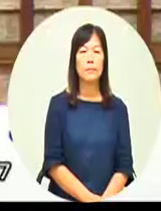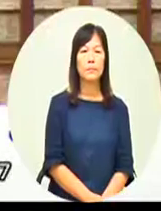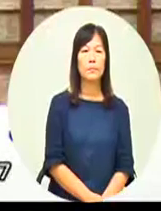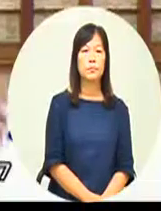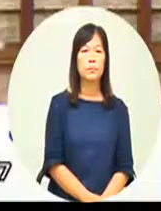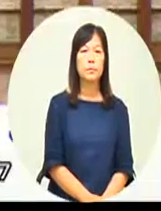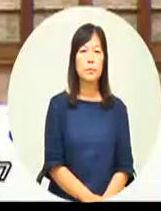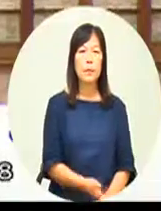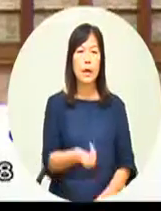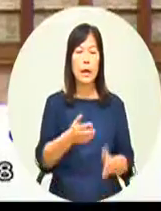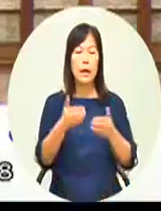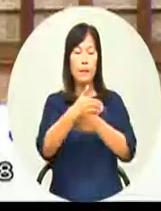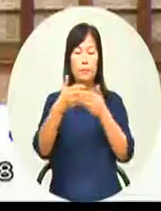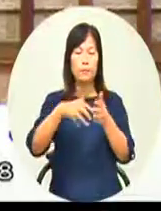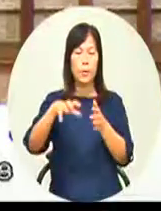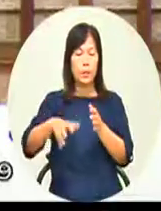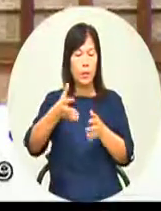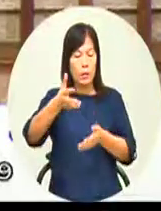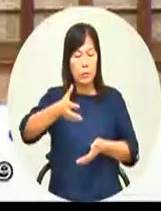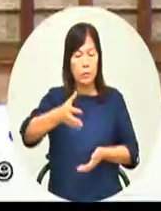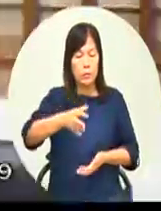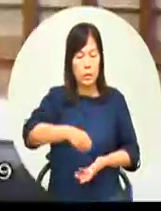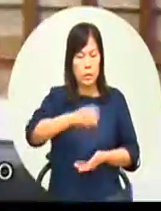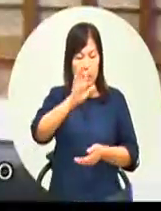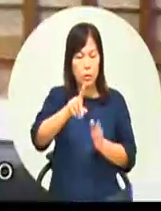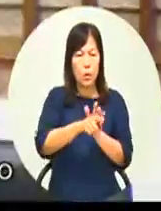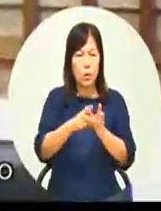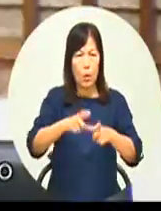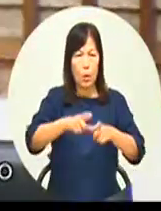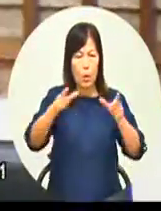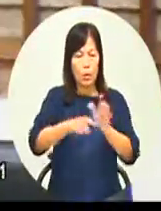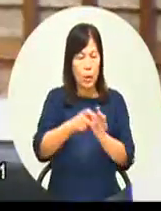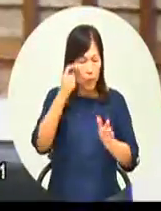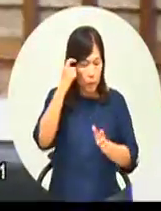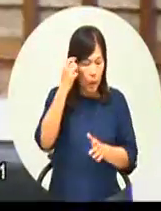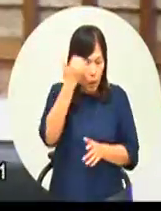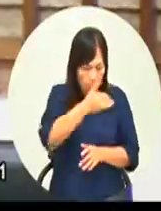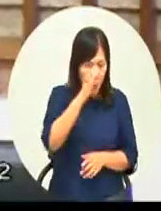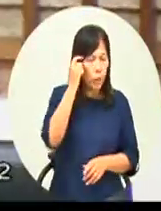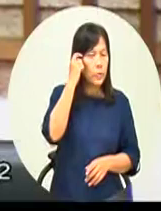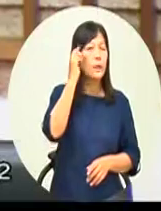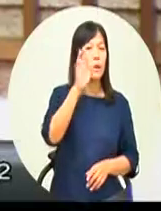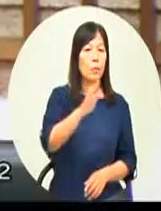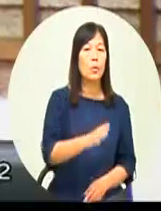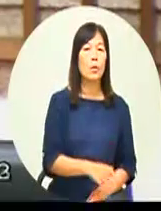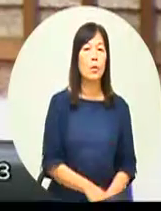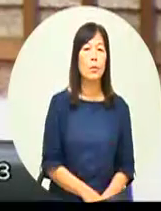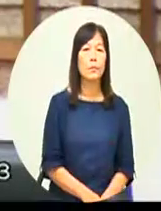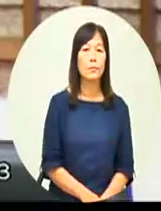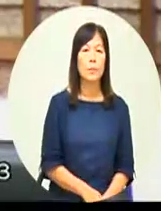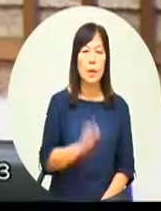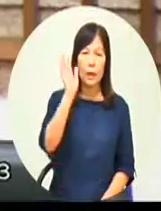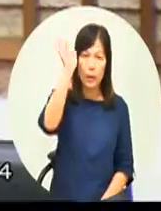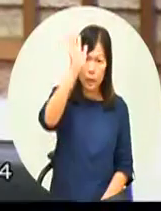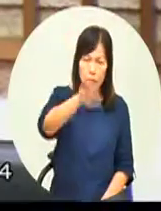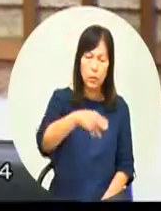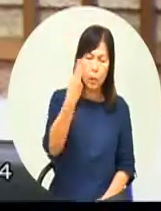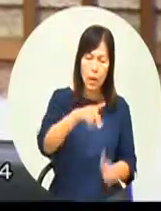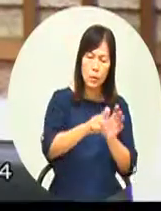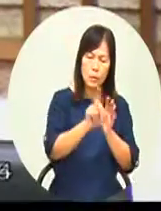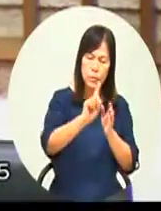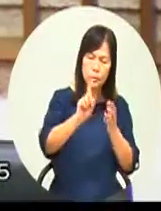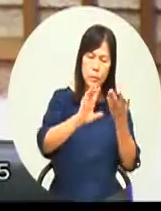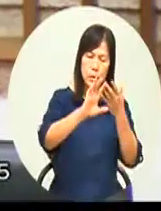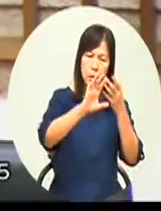刚跟交通局长刚提到这个扩大，因为我刚刚才突然想到说未来是不是还有其他地方